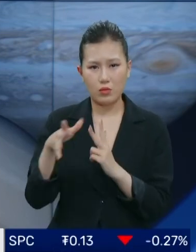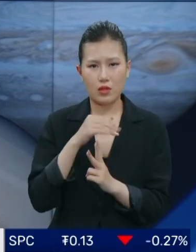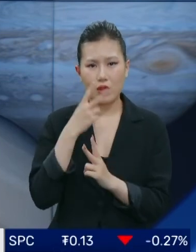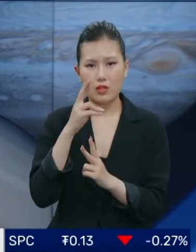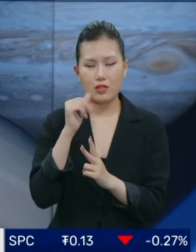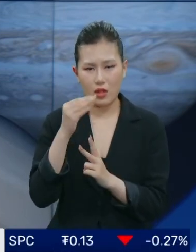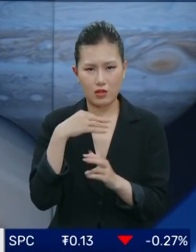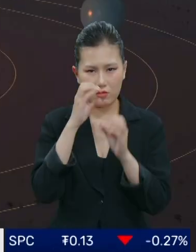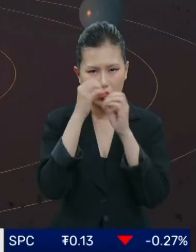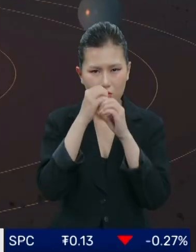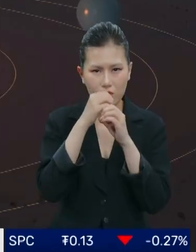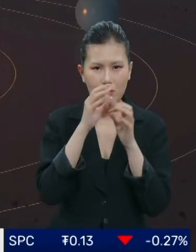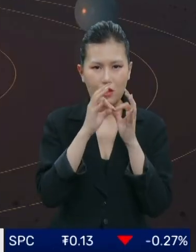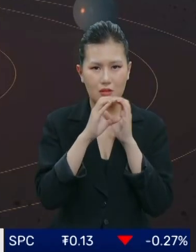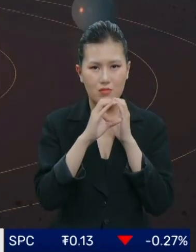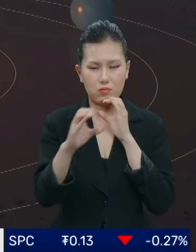нэ.